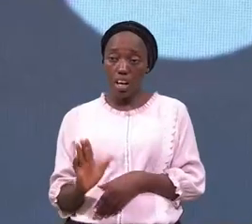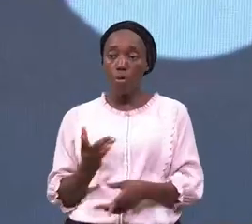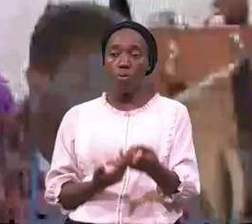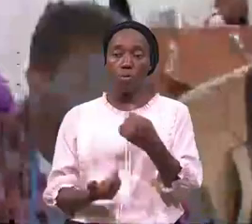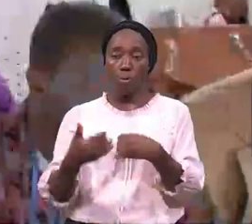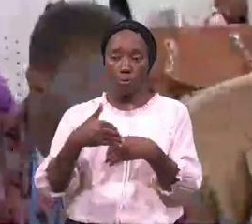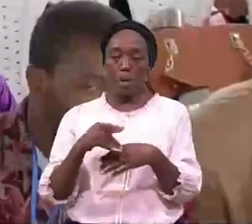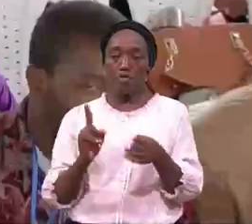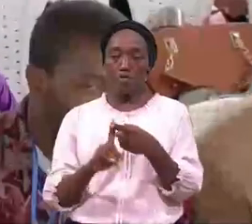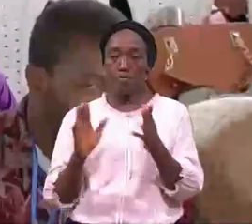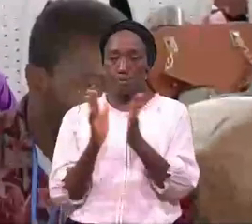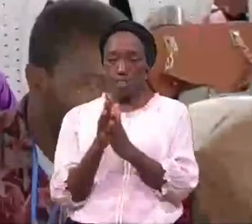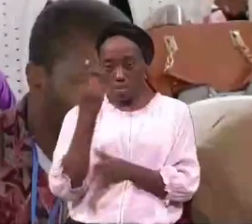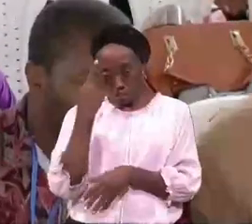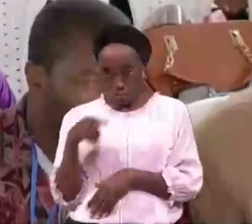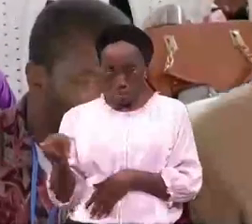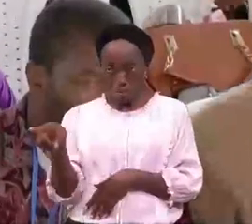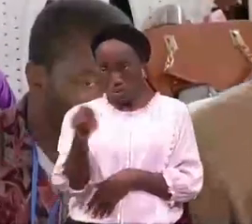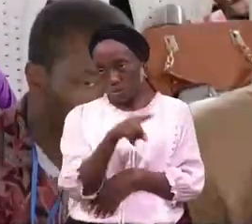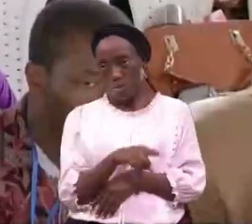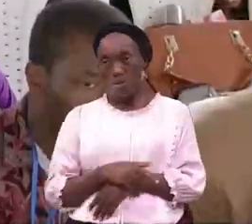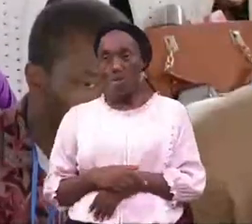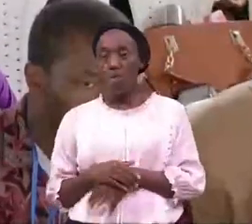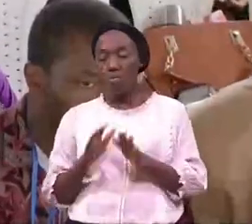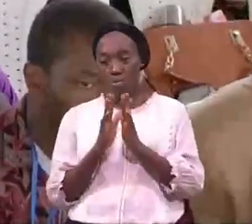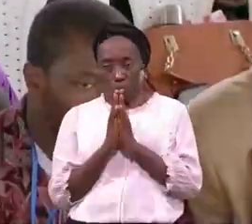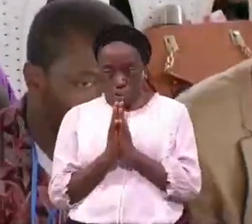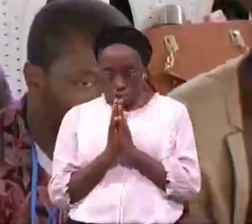vous. La prière